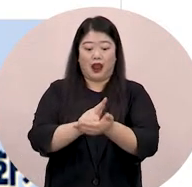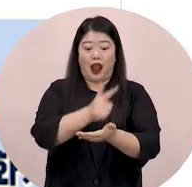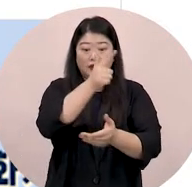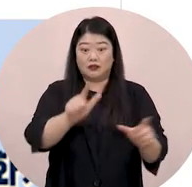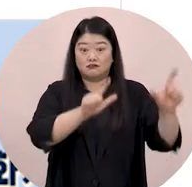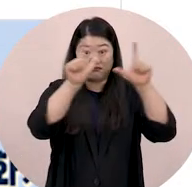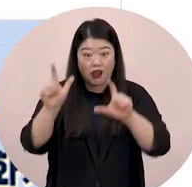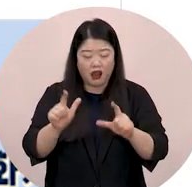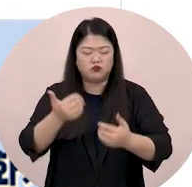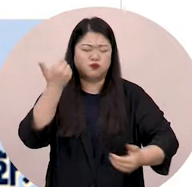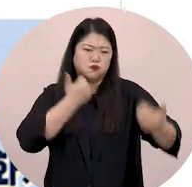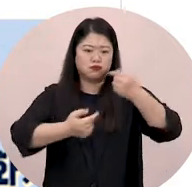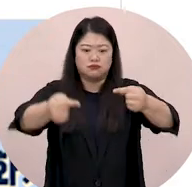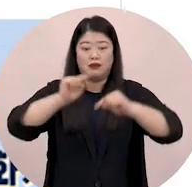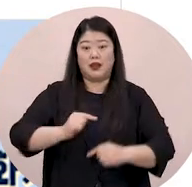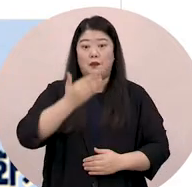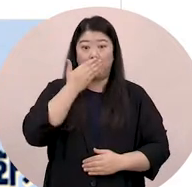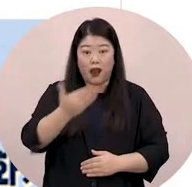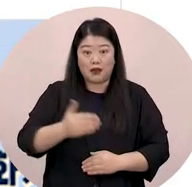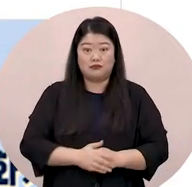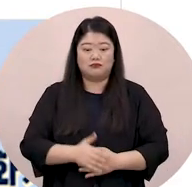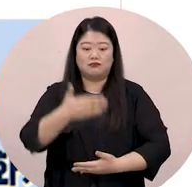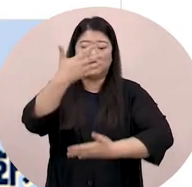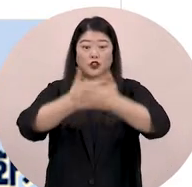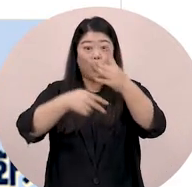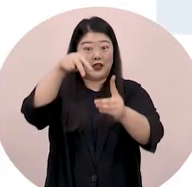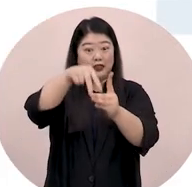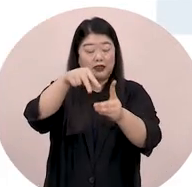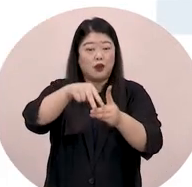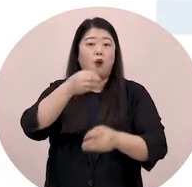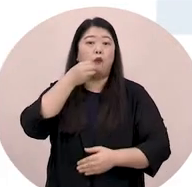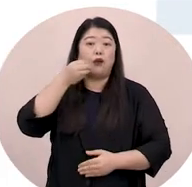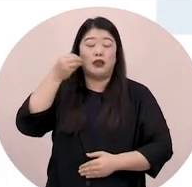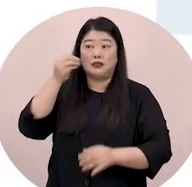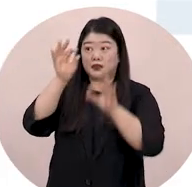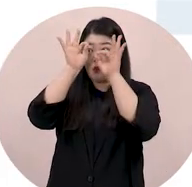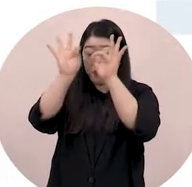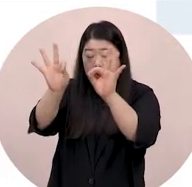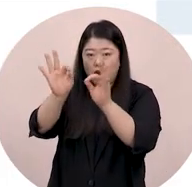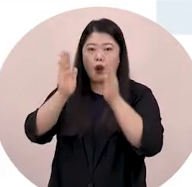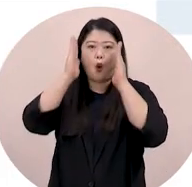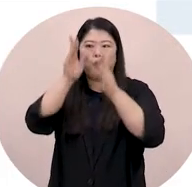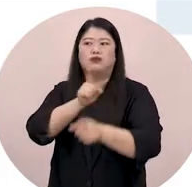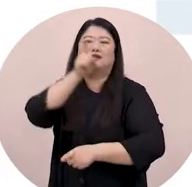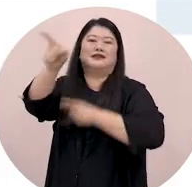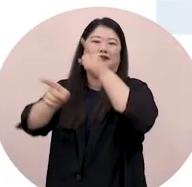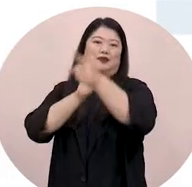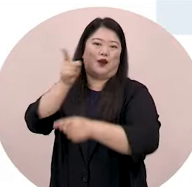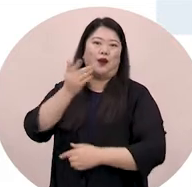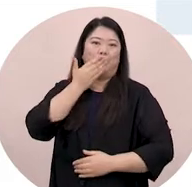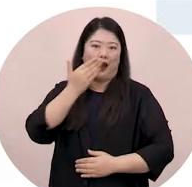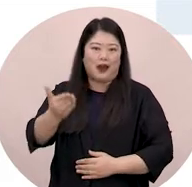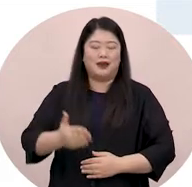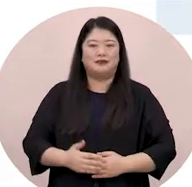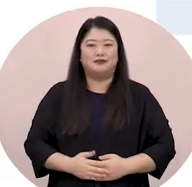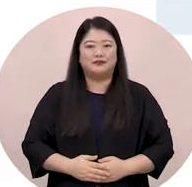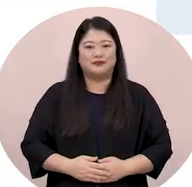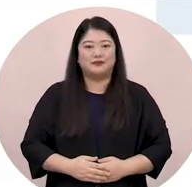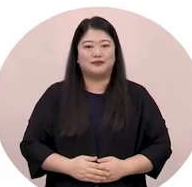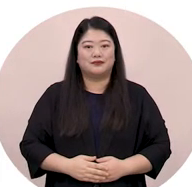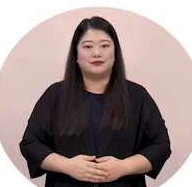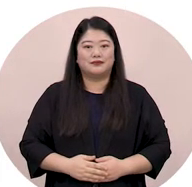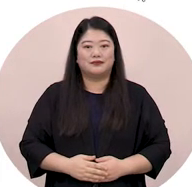강소 국민이면 누구나 참여할 수 있으며 강서구 영상미디어 센터 홈페이지 미디어 교육 수강 신청 에서 신청할 수